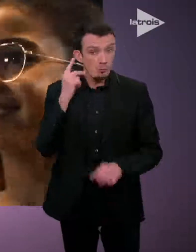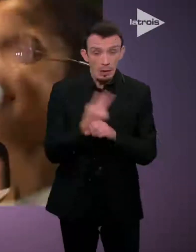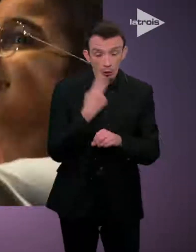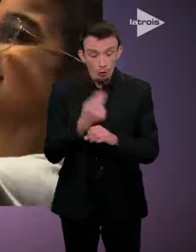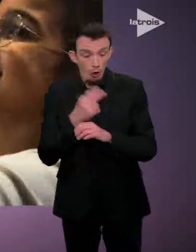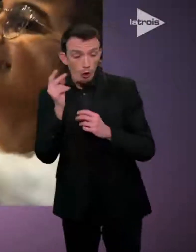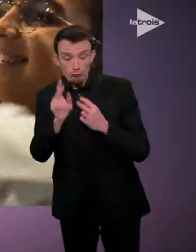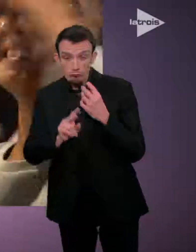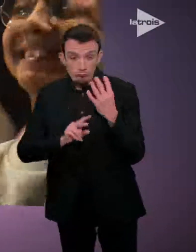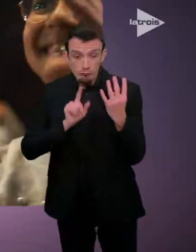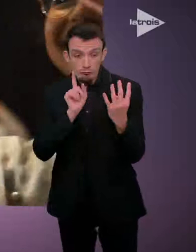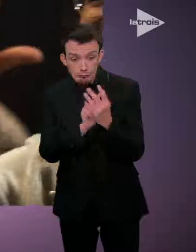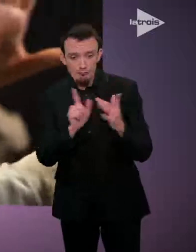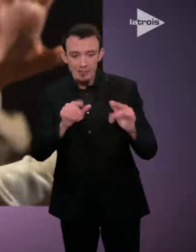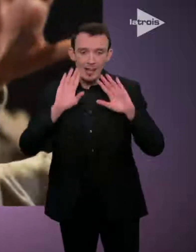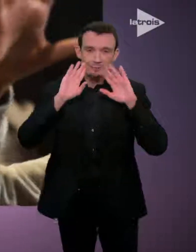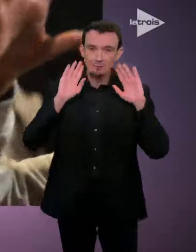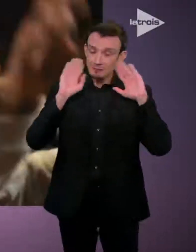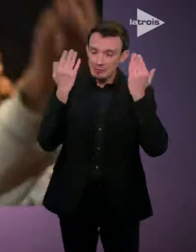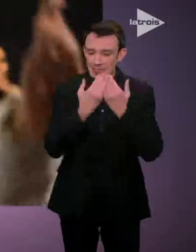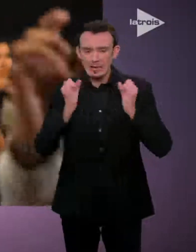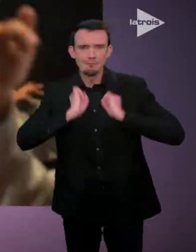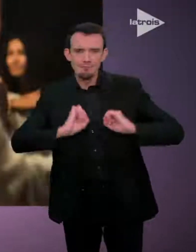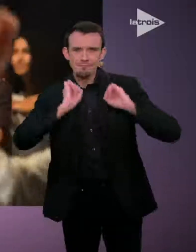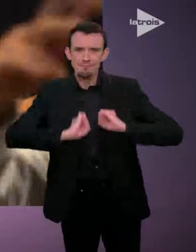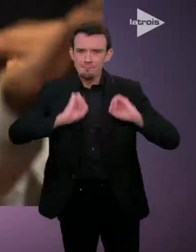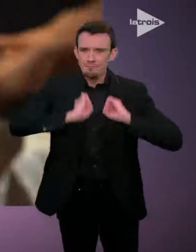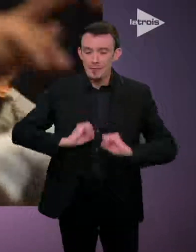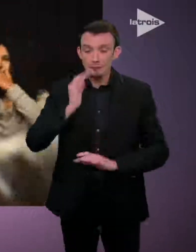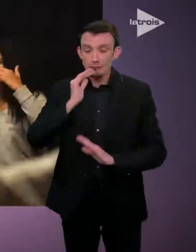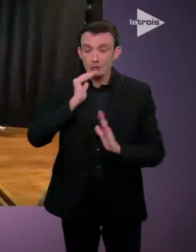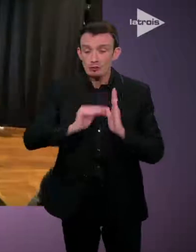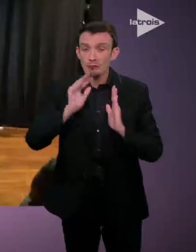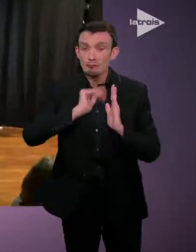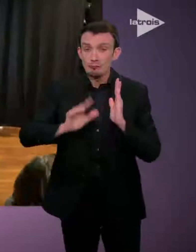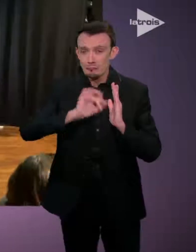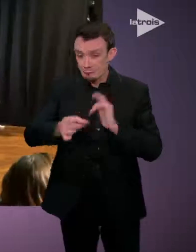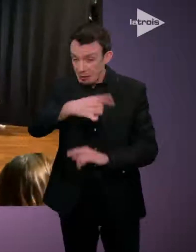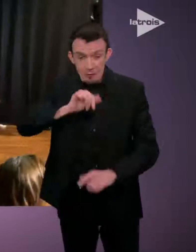de répéter dans une salle sans savoir que je viens la chanson qu'on va chanter à Cap 48.